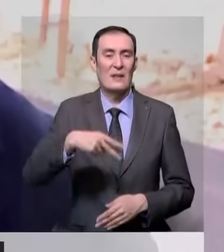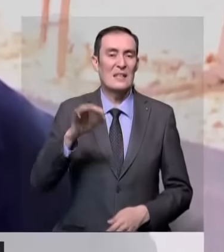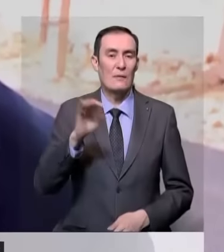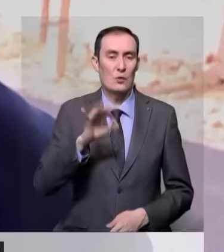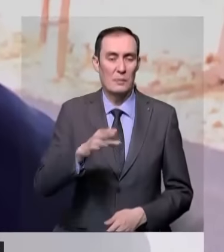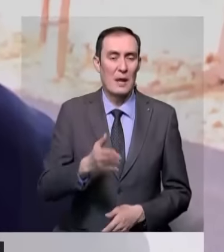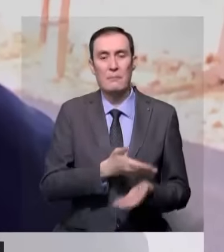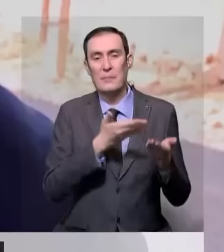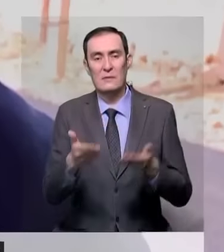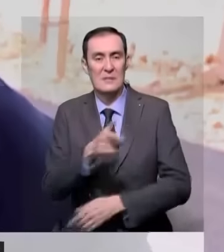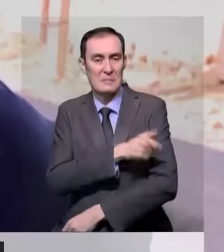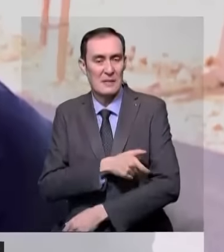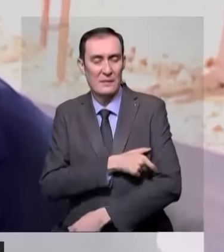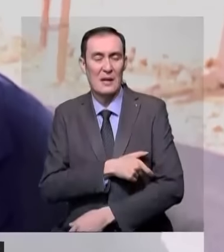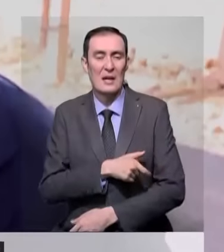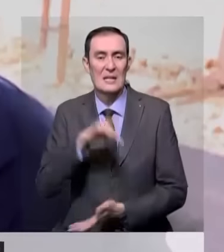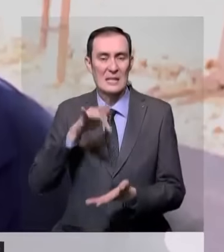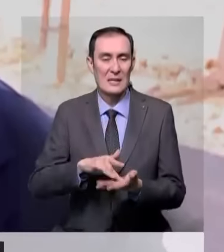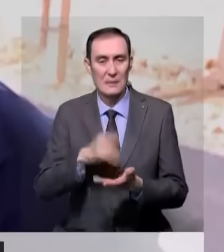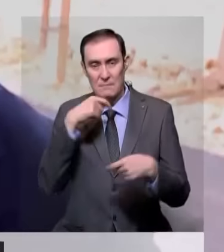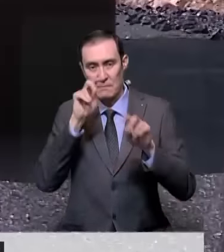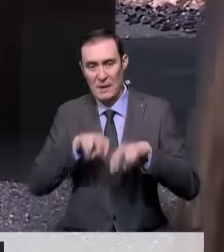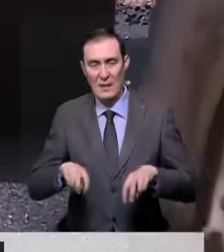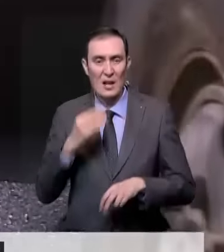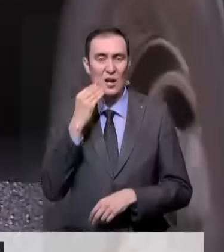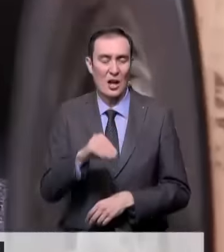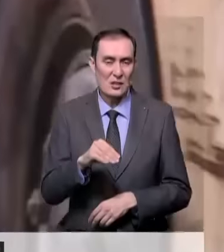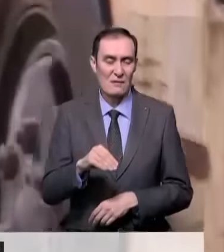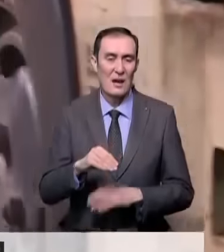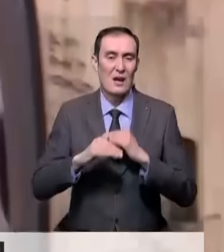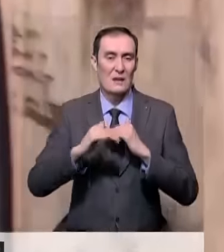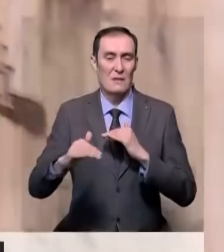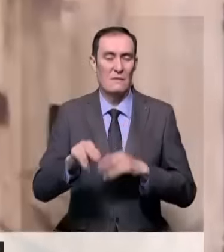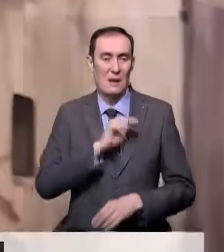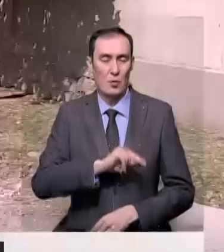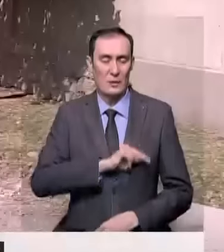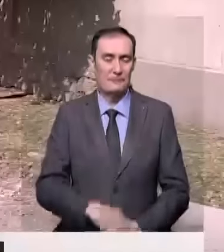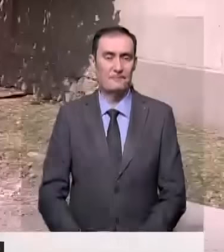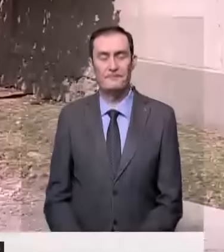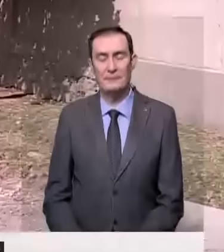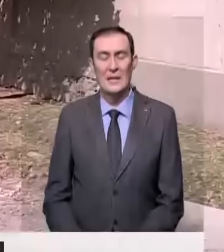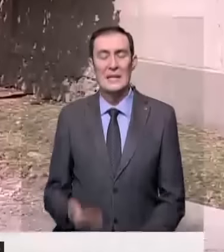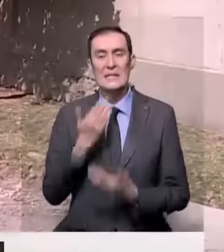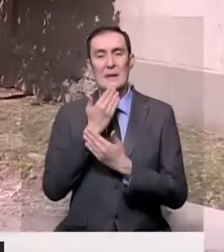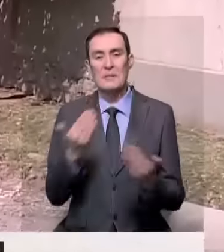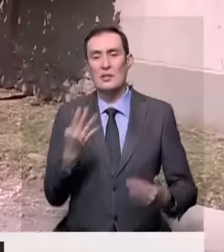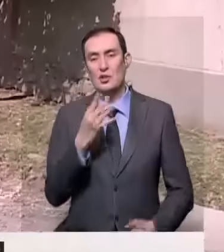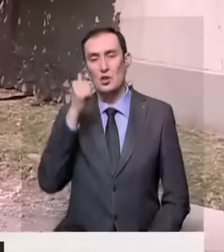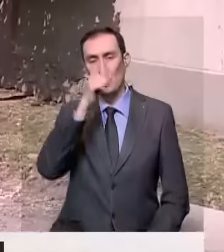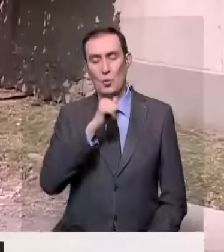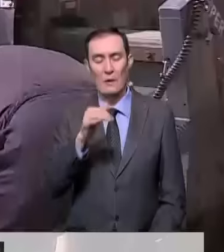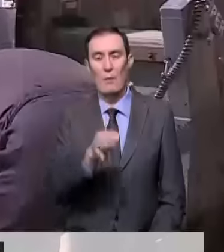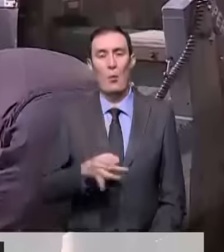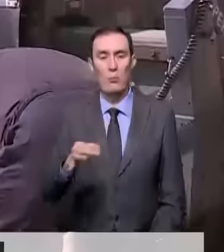мы пригласим специалистов из национального центра, чтобы они проверили качество выполненных работ. За последние 4 года в